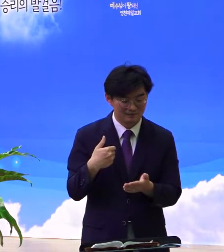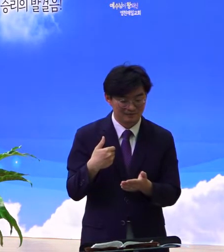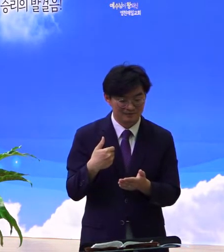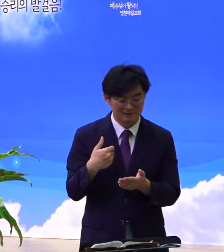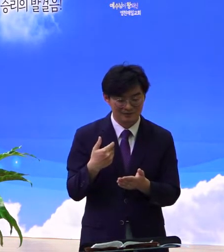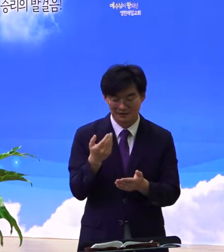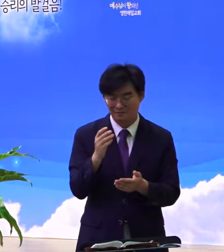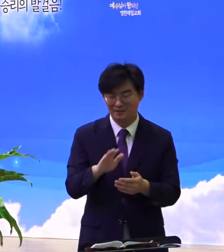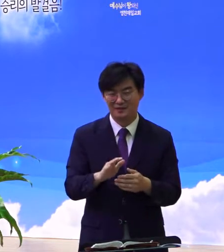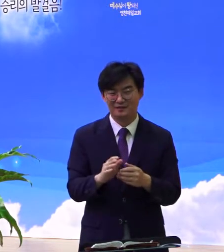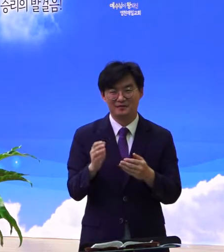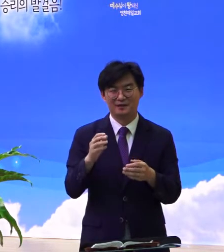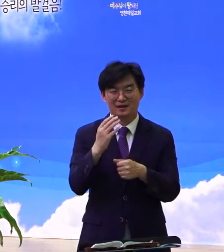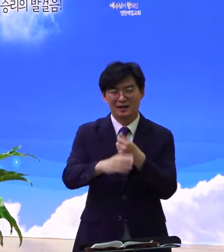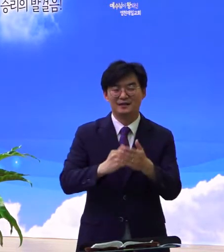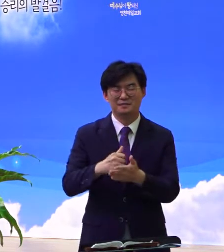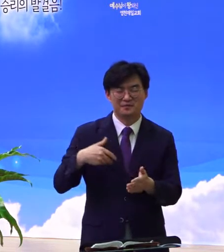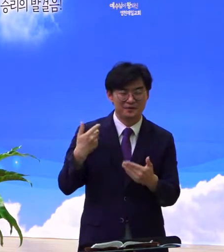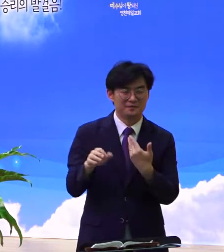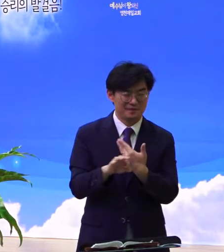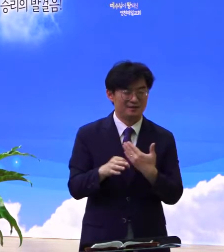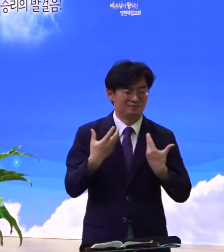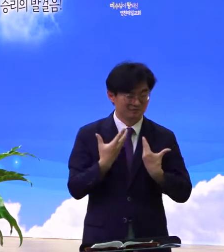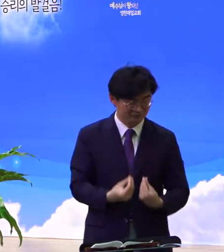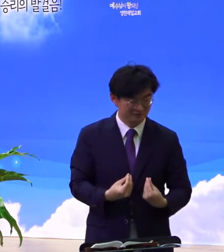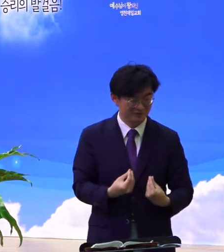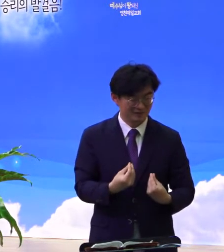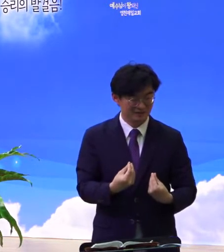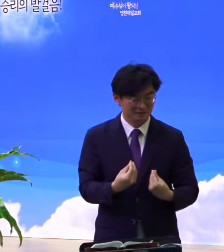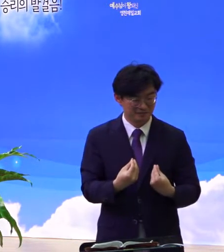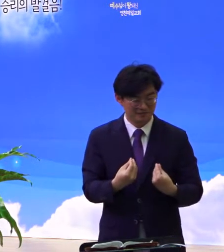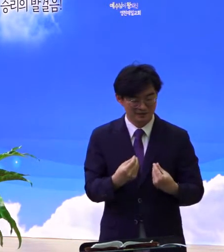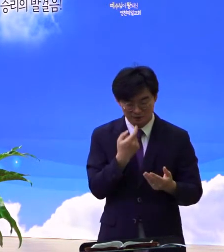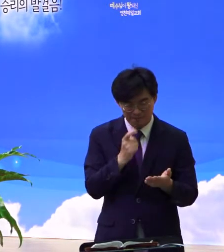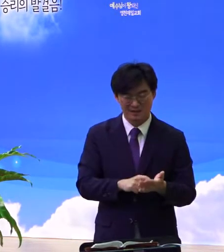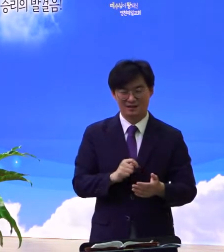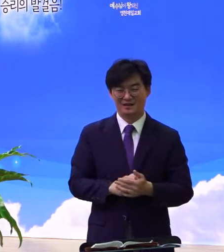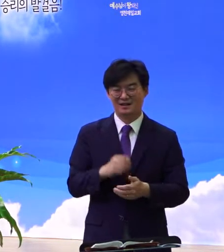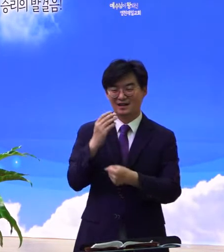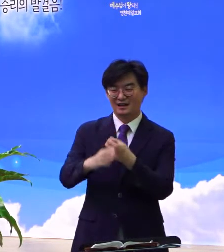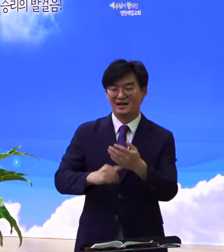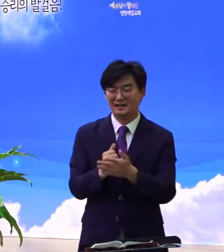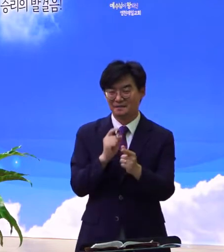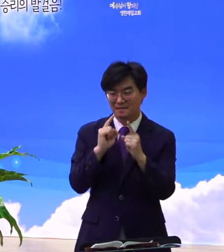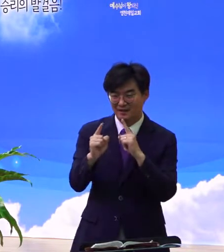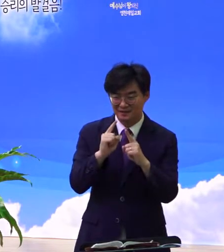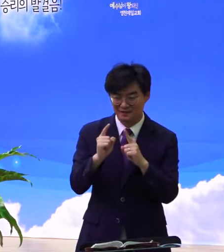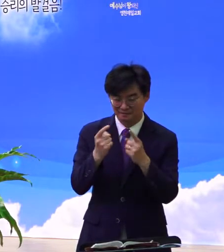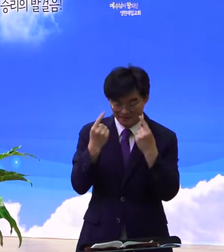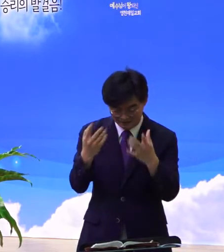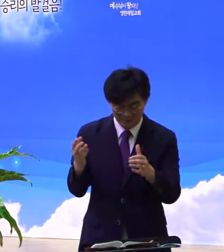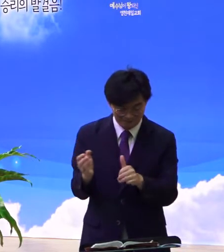애를 써도 바르게 애를 써야 한다는 것이죠. 아무리 우리가 애를 써도 하나님의 말씀을 제대로 붙들지 않으면